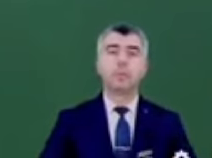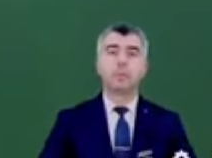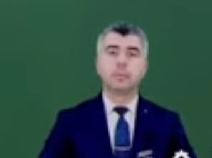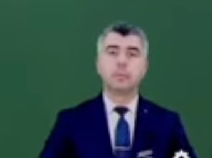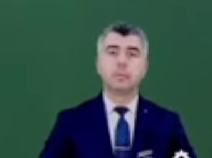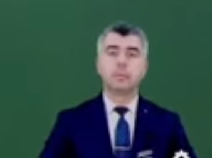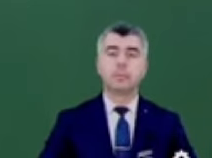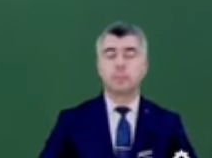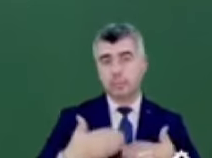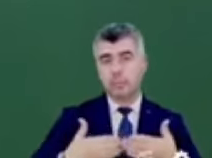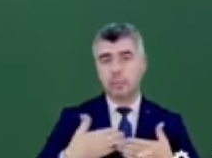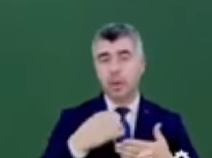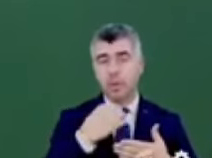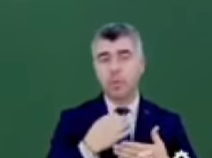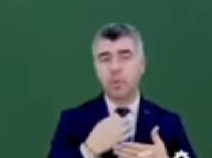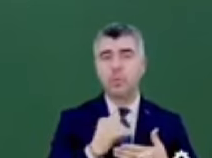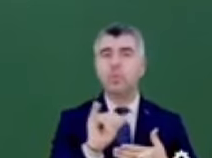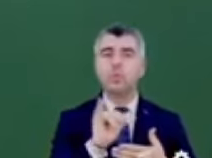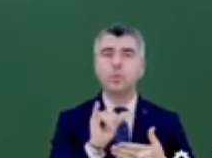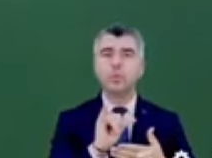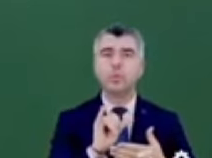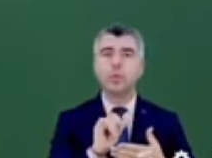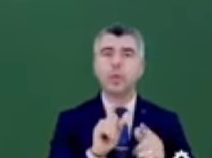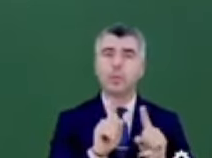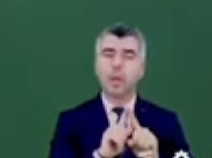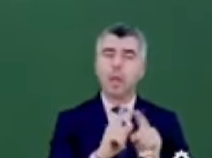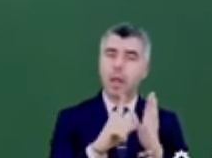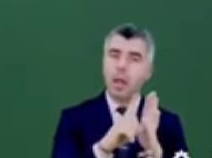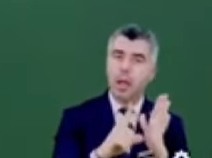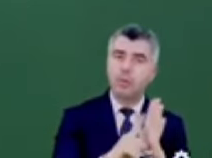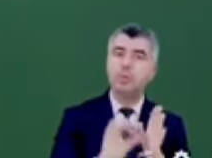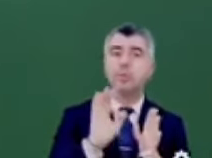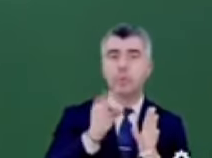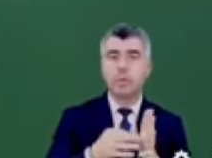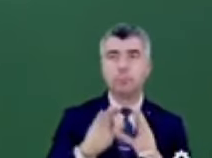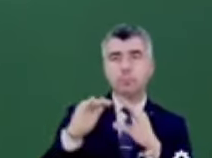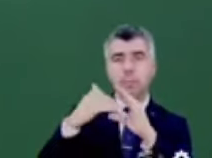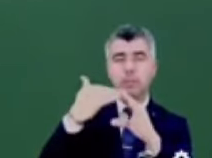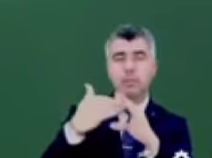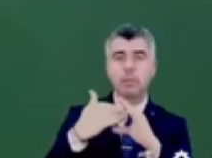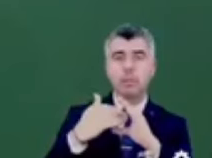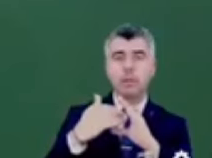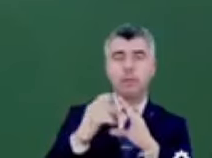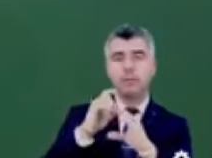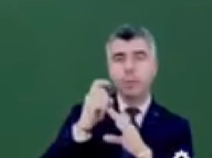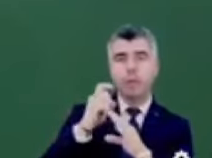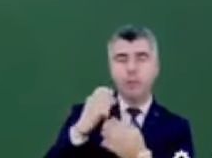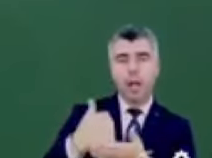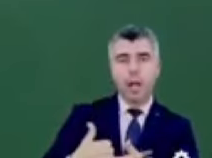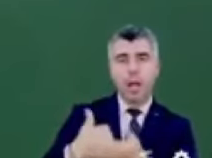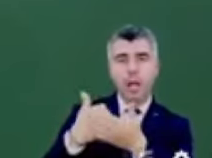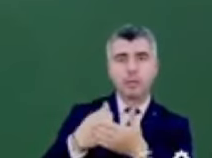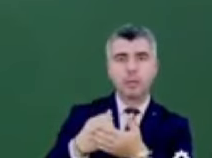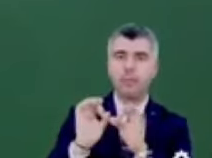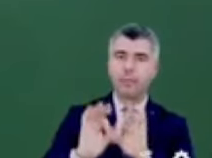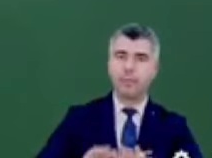هنا يعني كخبر بان الوضعيه ديال سلمه وقانونيه ورغم ذلك لا يتوصل يعني بالدعم